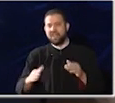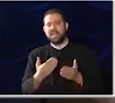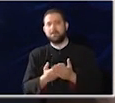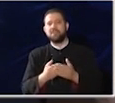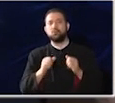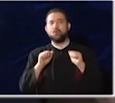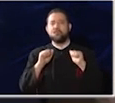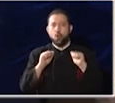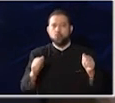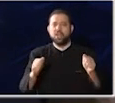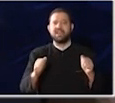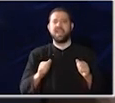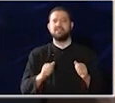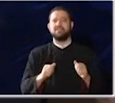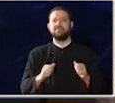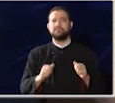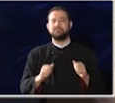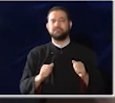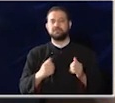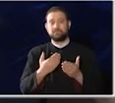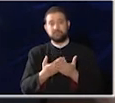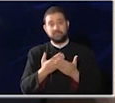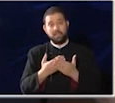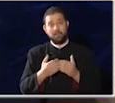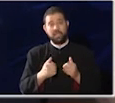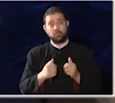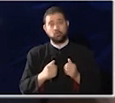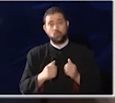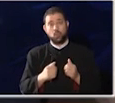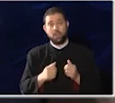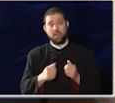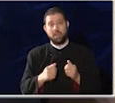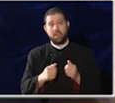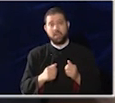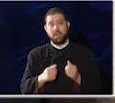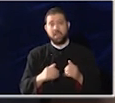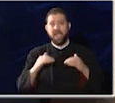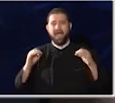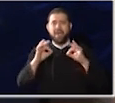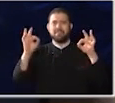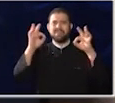copilărie pentru voluntariat, pentru a